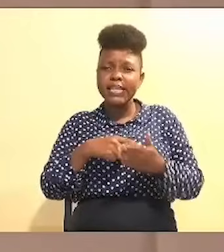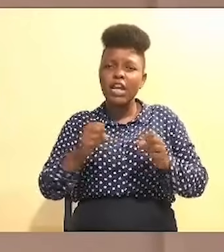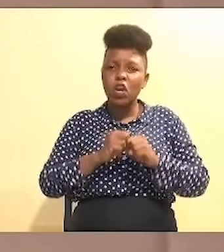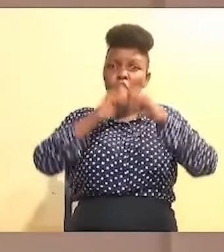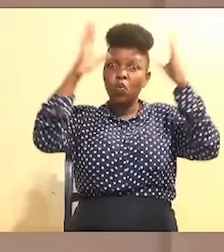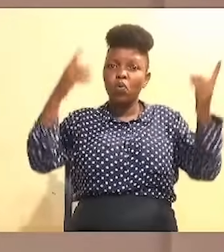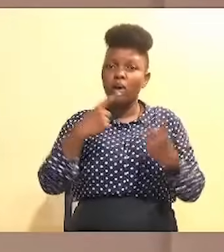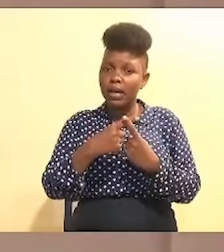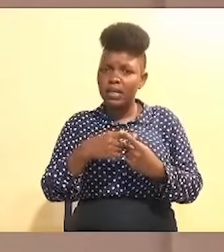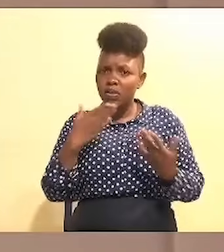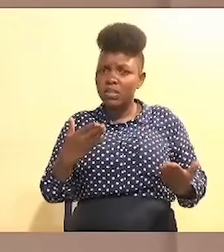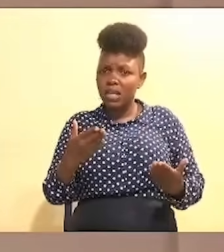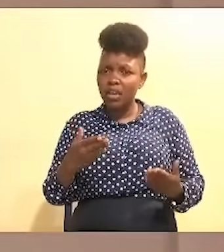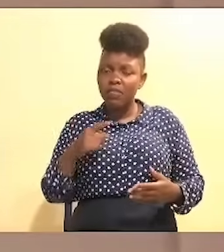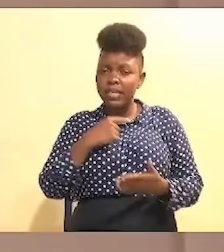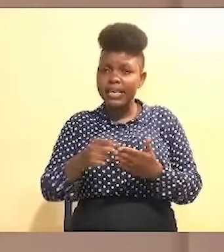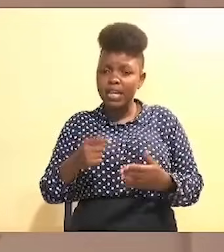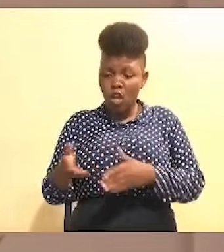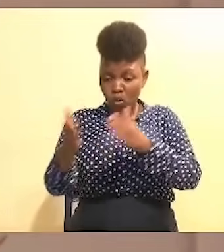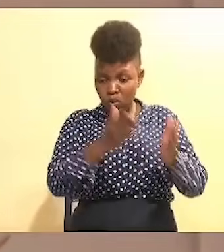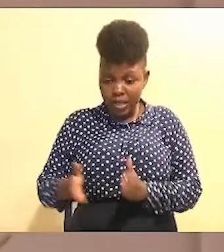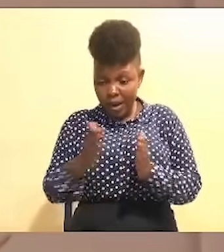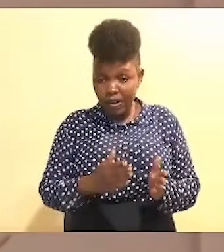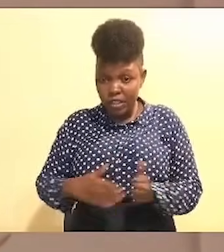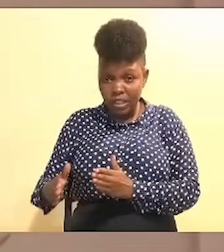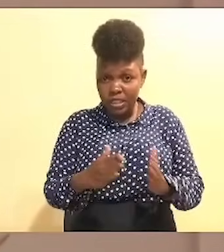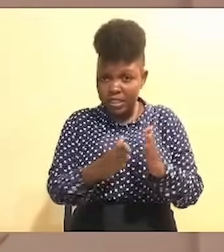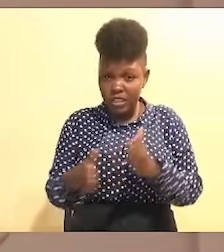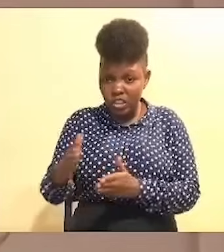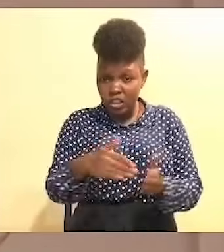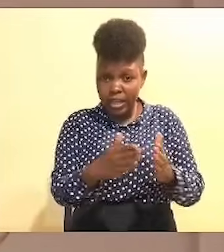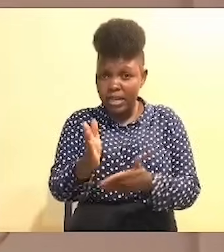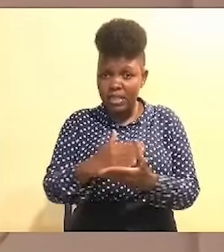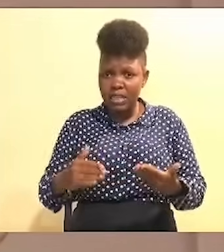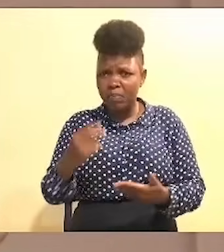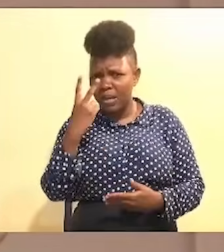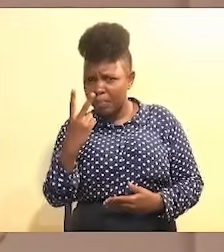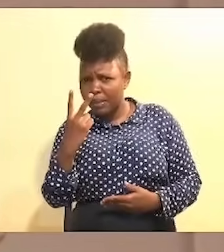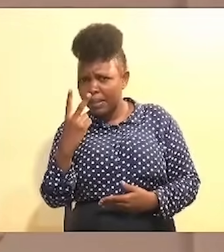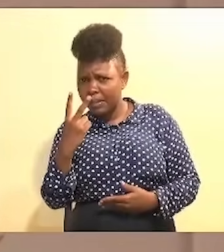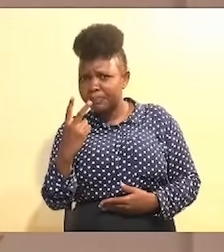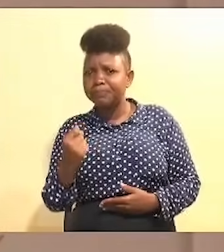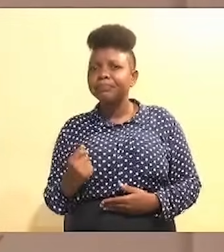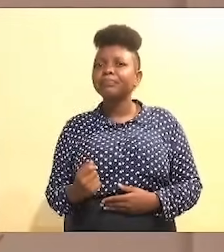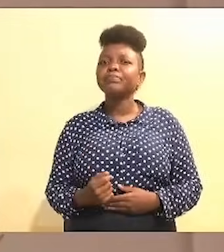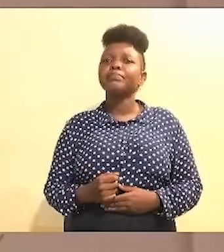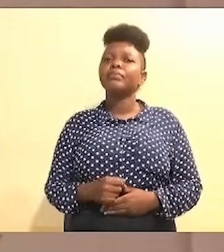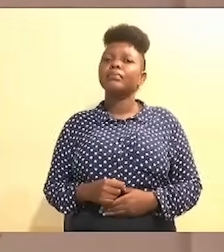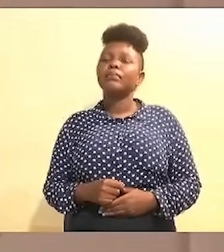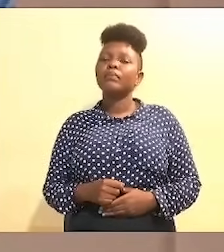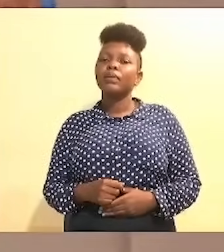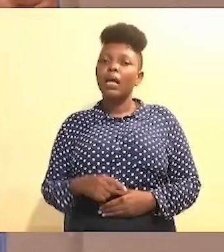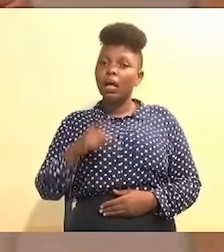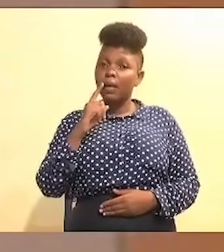kinaitwa Kutayarisha Njia sehemu ya pili, kama sijakosea mtanisaidia kama nimekosea hapo. Nadhani sehemu ya pili kama sijakosea.